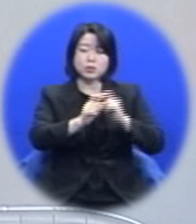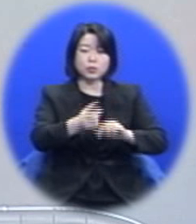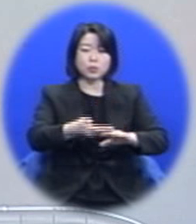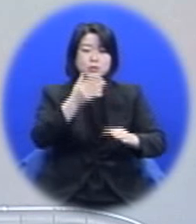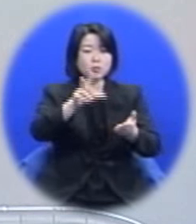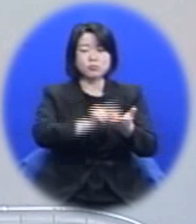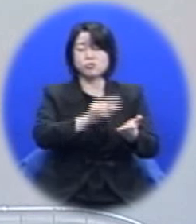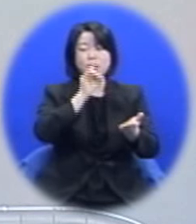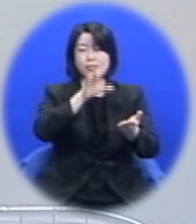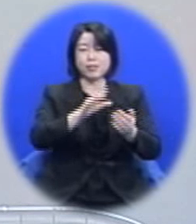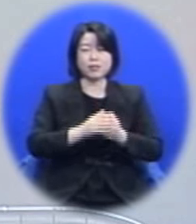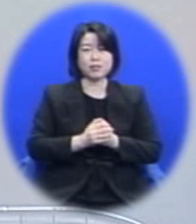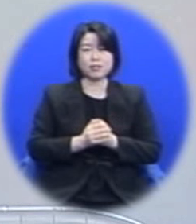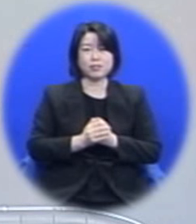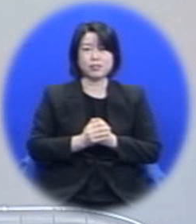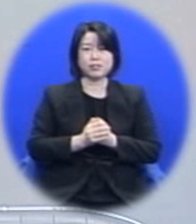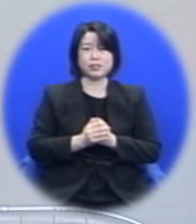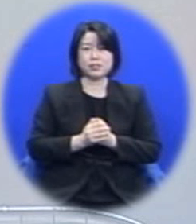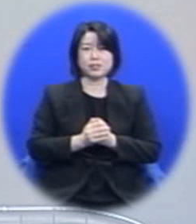거예요.